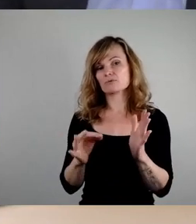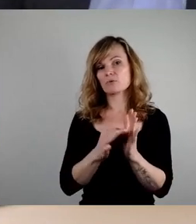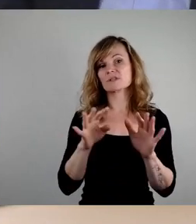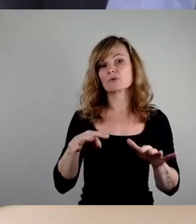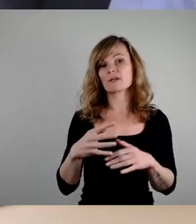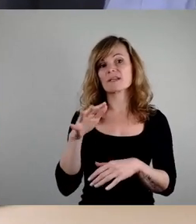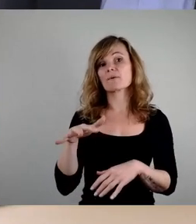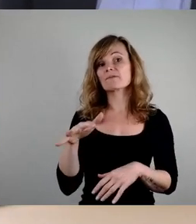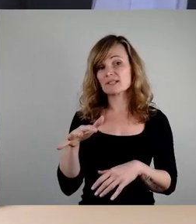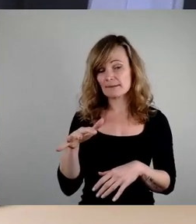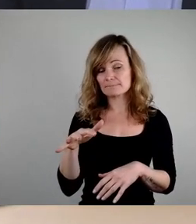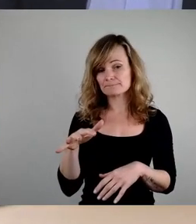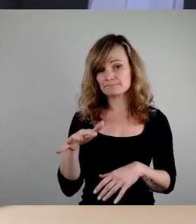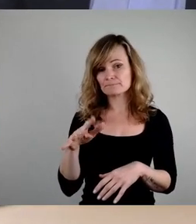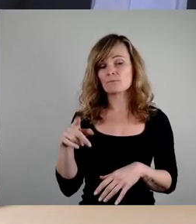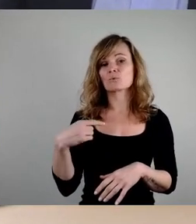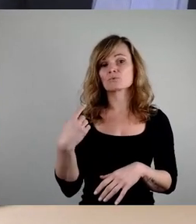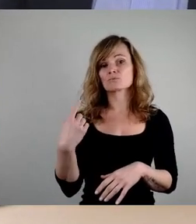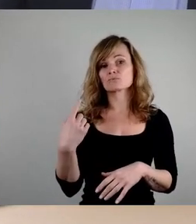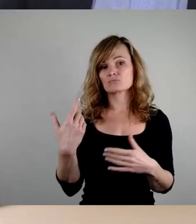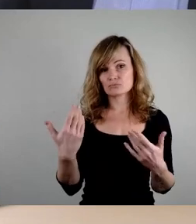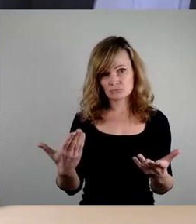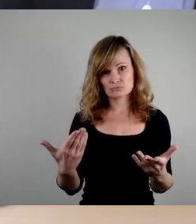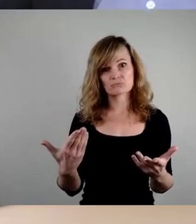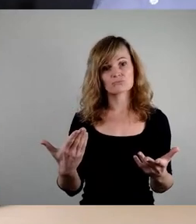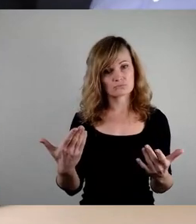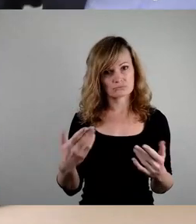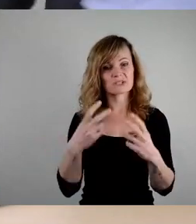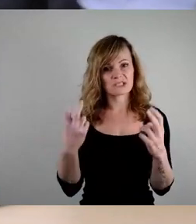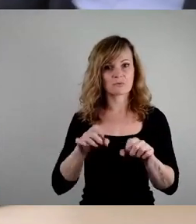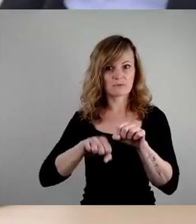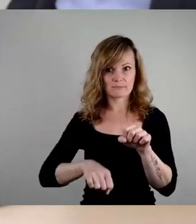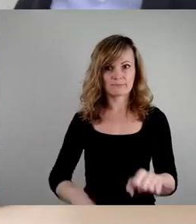19:15. Und in diesem Sinne ist erstmal die Sitzung unterbrochen.